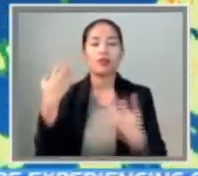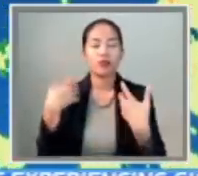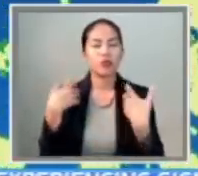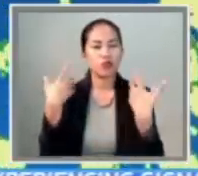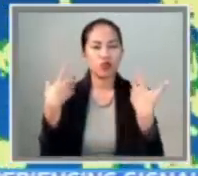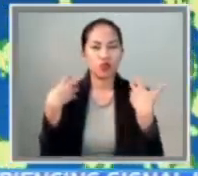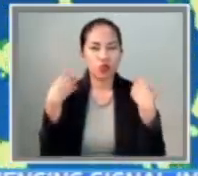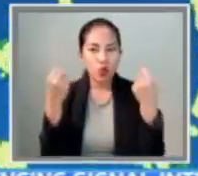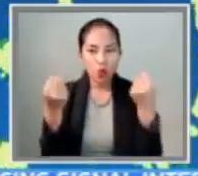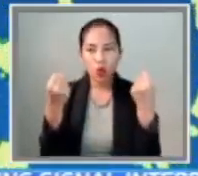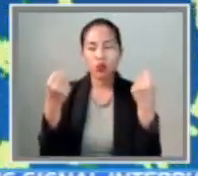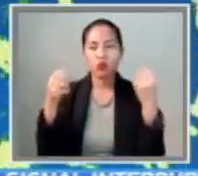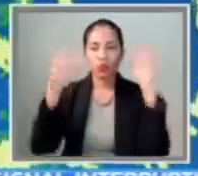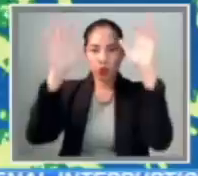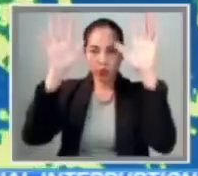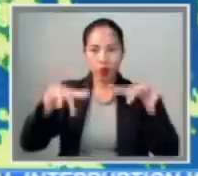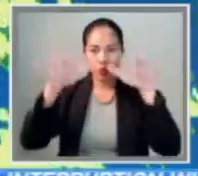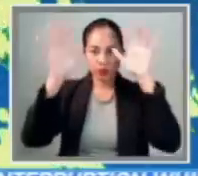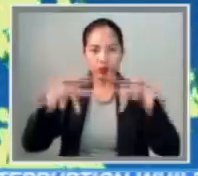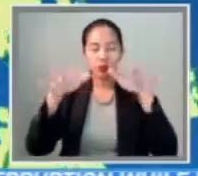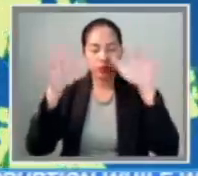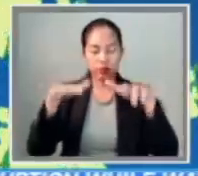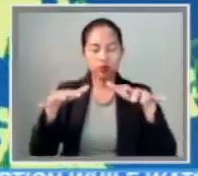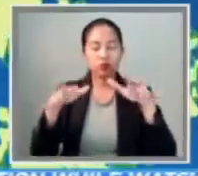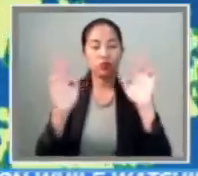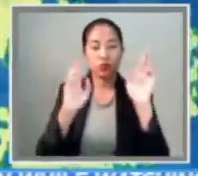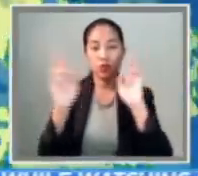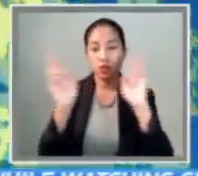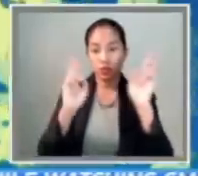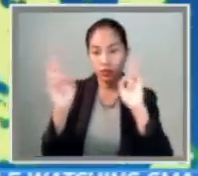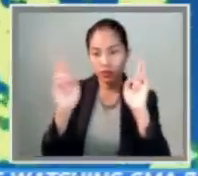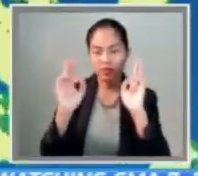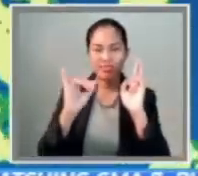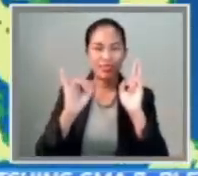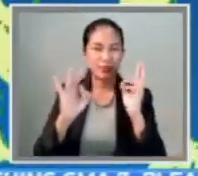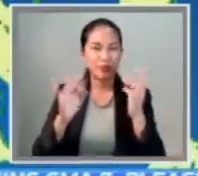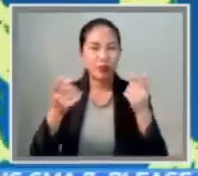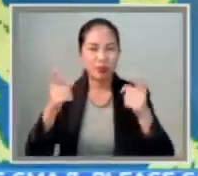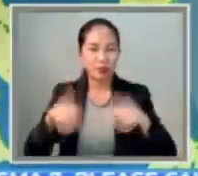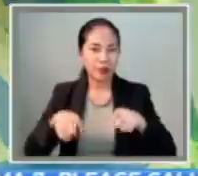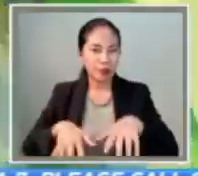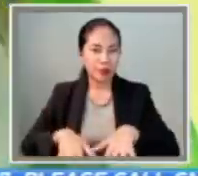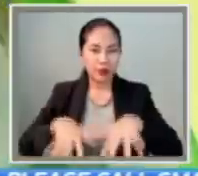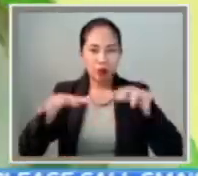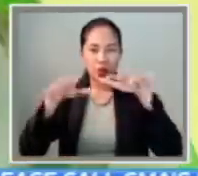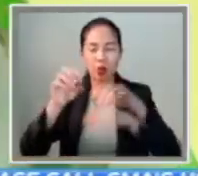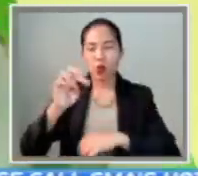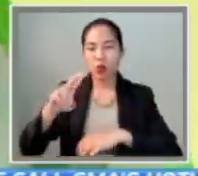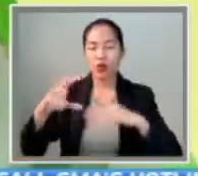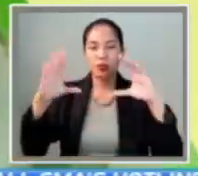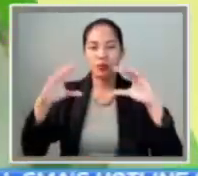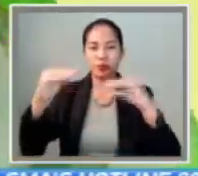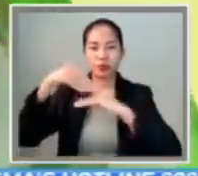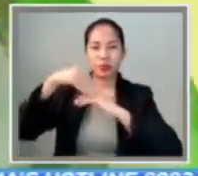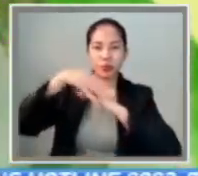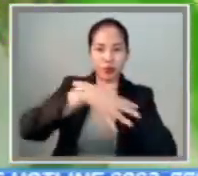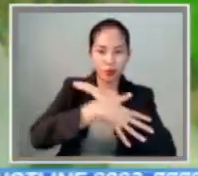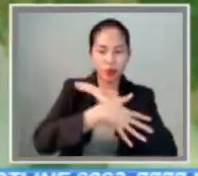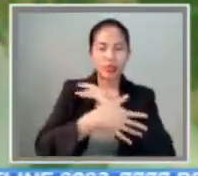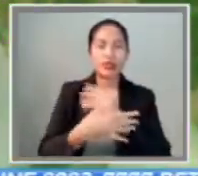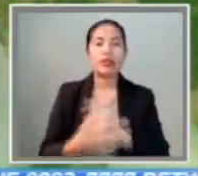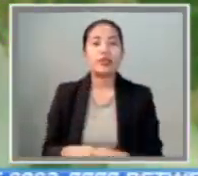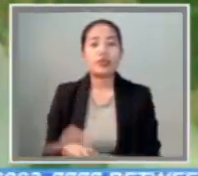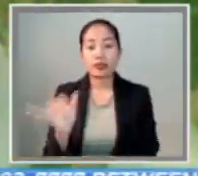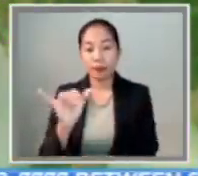ilang lugar, kaya maging alerto mula po sa banta ng pagbaha at landslide. Asahan ding muli ang ulan dito sa Metro